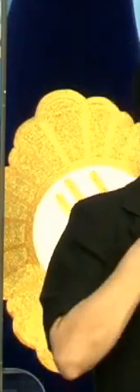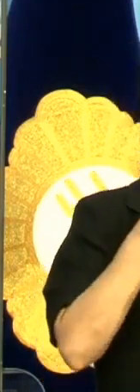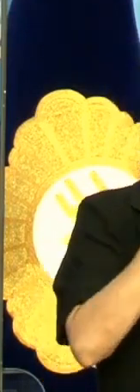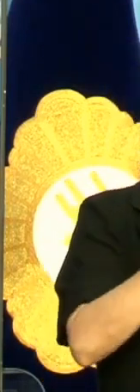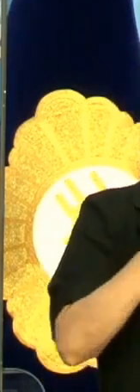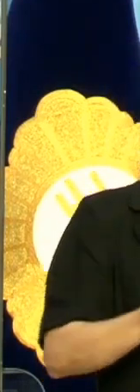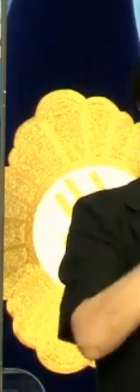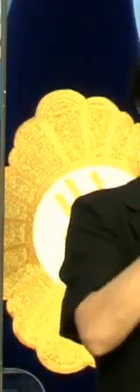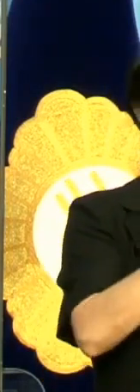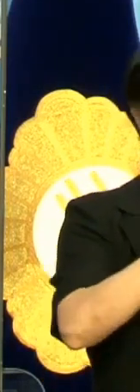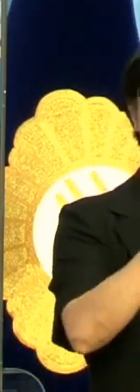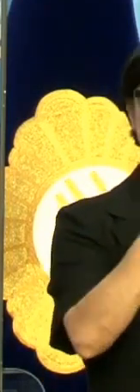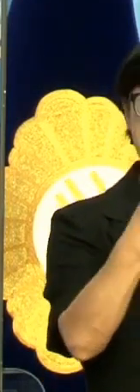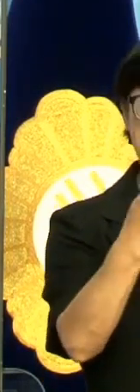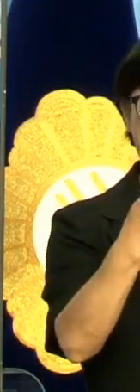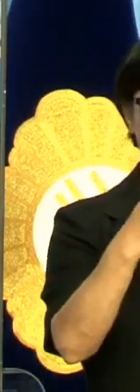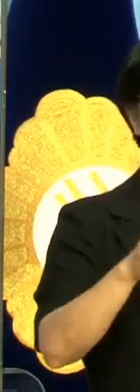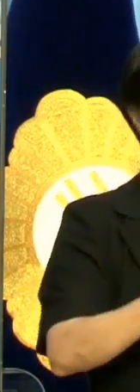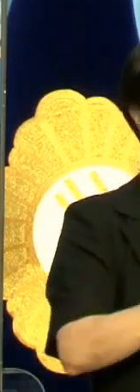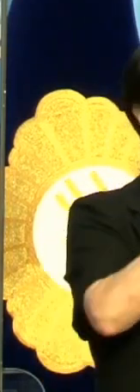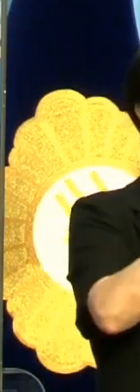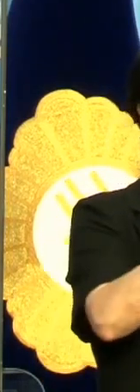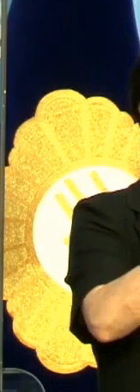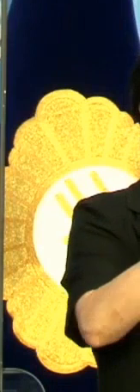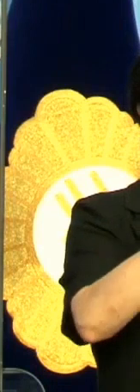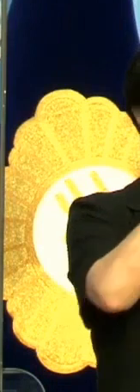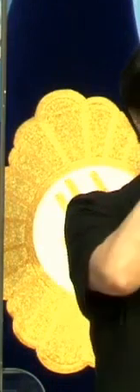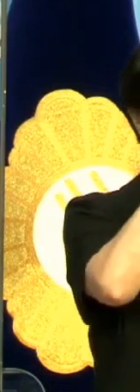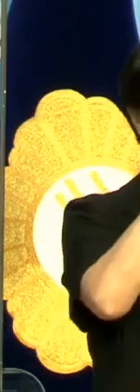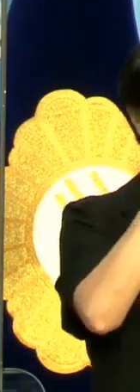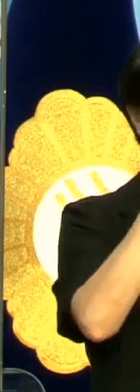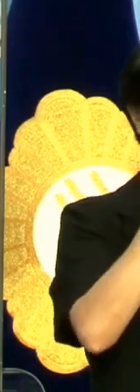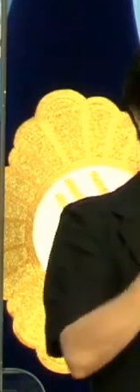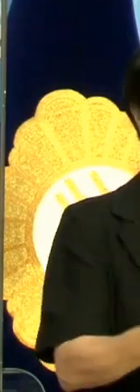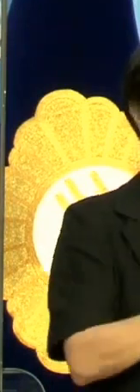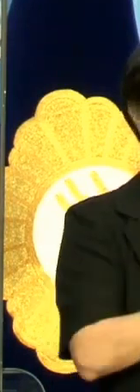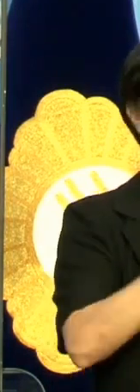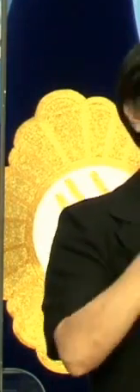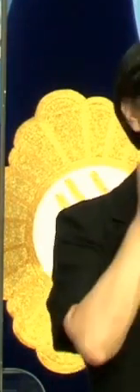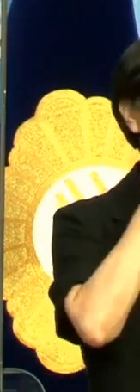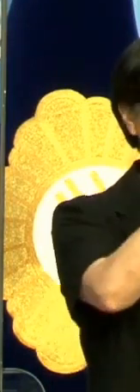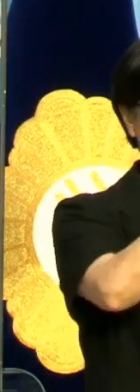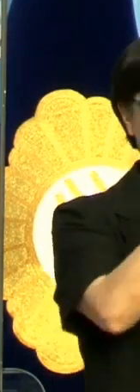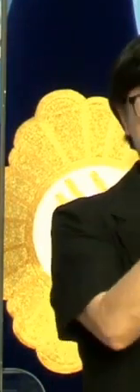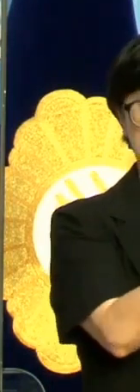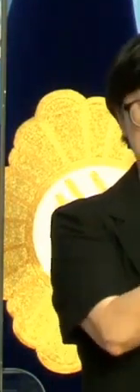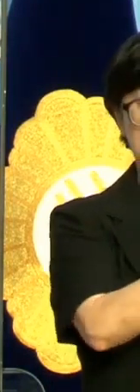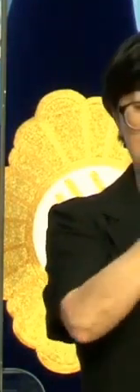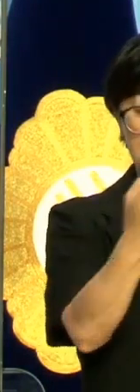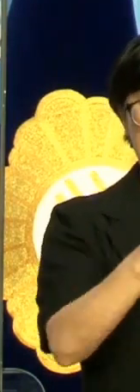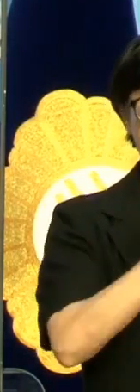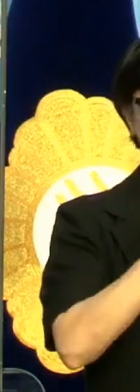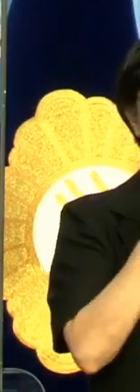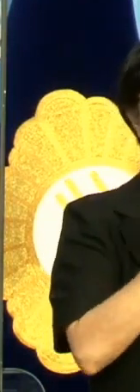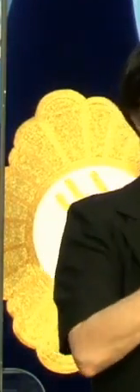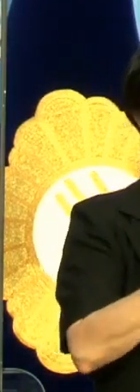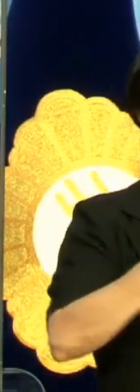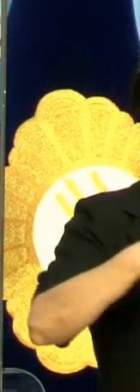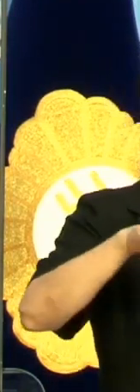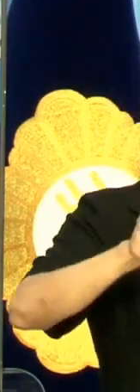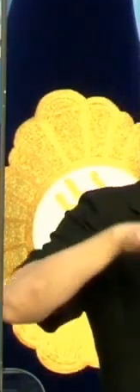111조 에 따라 1차 병과가 끝날 무려 전화로 구두 생애를 받은 뒤 관련 서류는 추후 제출